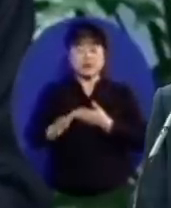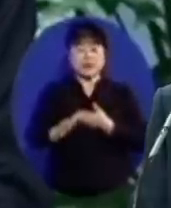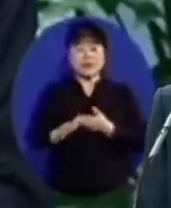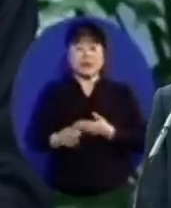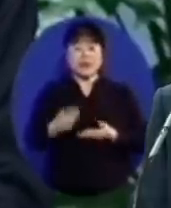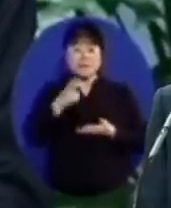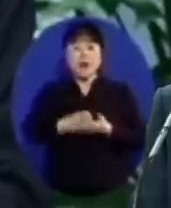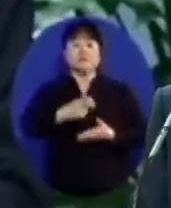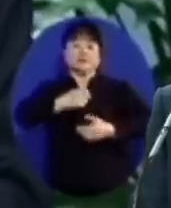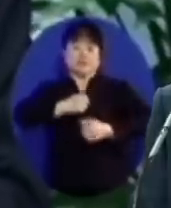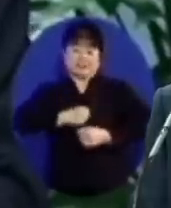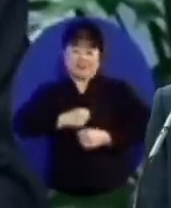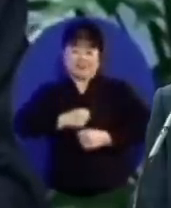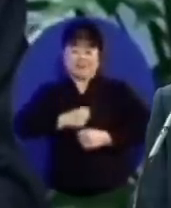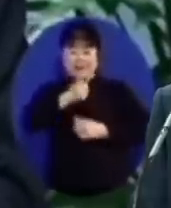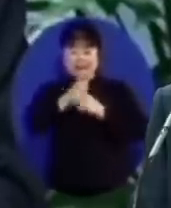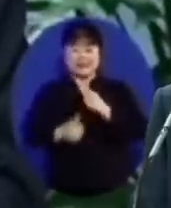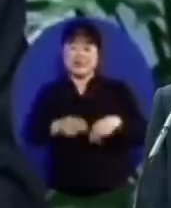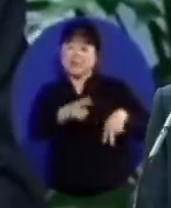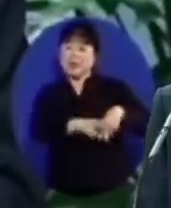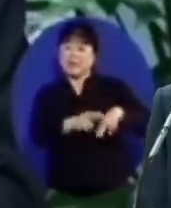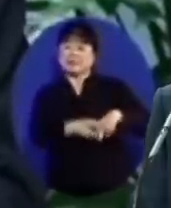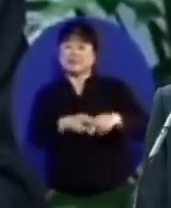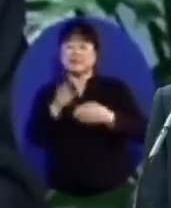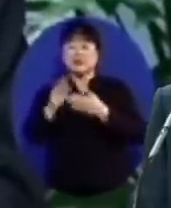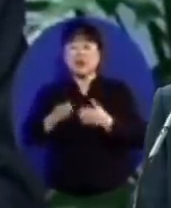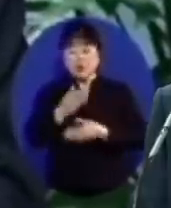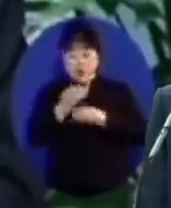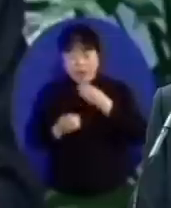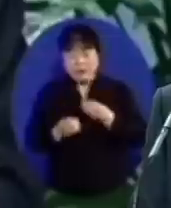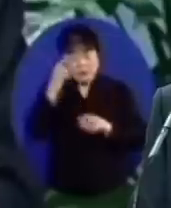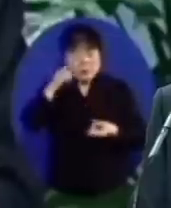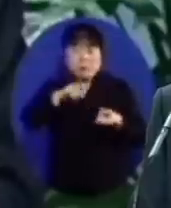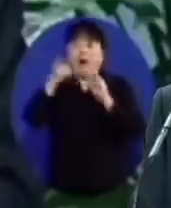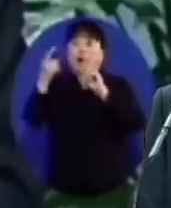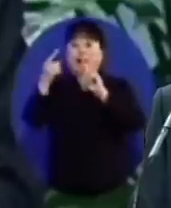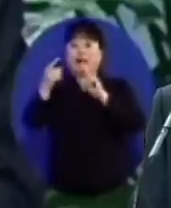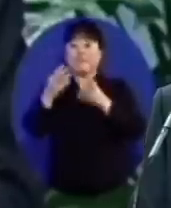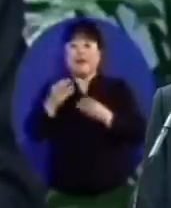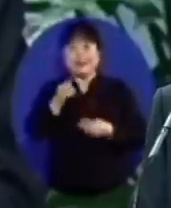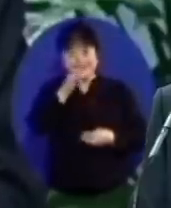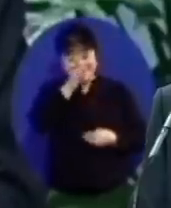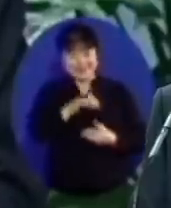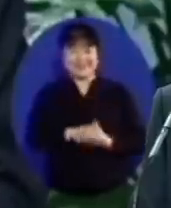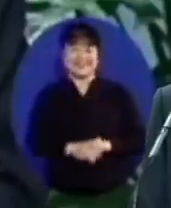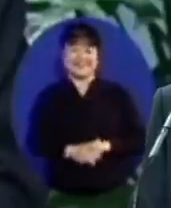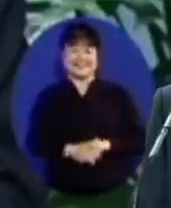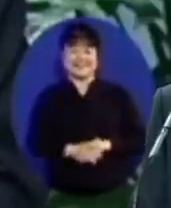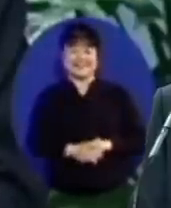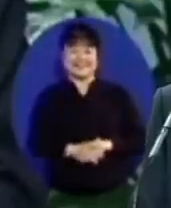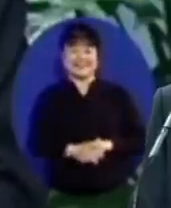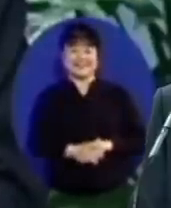지킨다고 했었습니다. 우리가 하나님께 매맞고 난 다음 회개하고 정신이 번쩍 들 때가 얼마나 많은지 모릅니다.